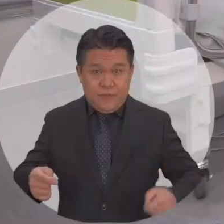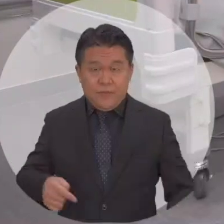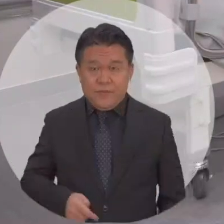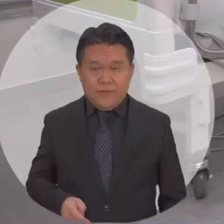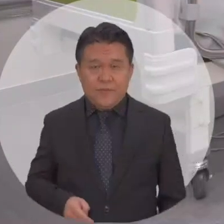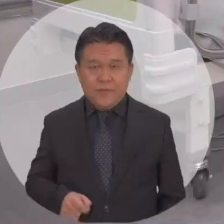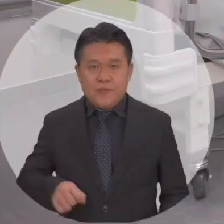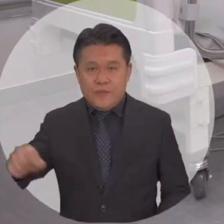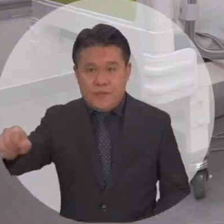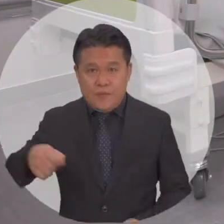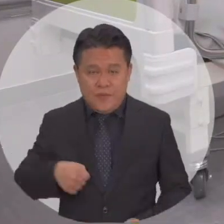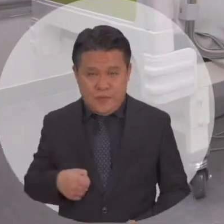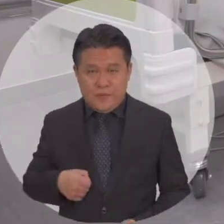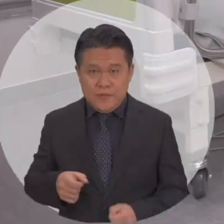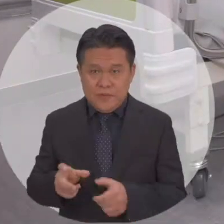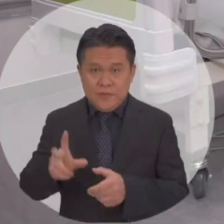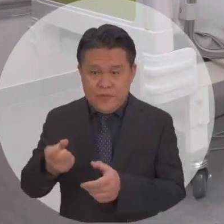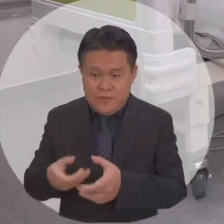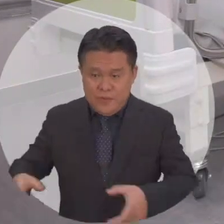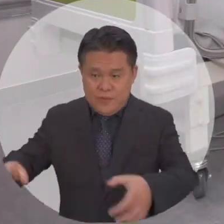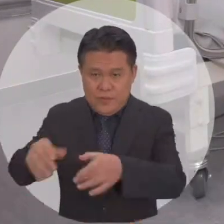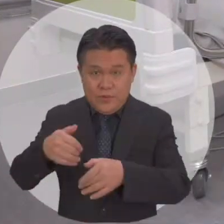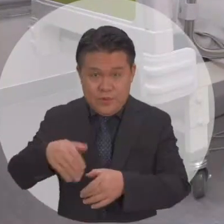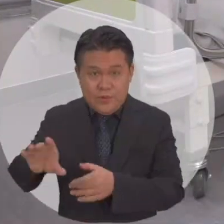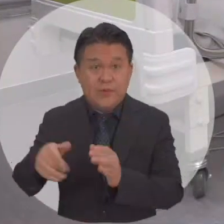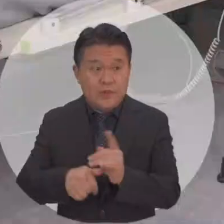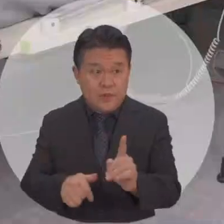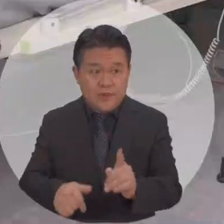휠체어에서 이동 변기로 이동하는 경우입니다.